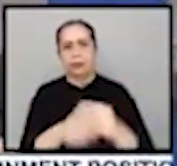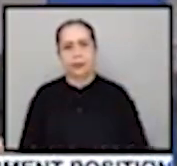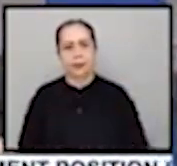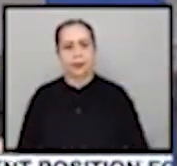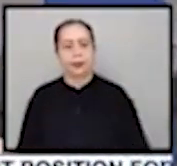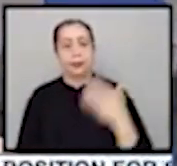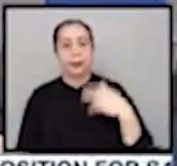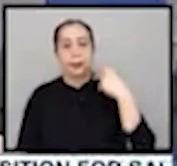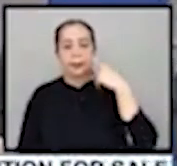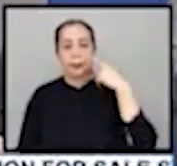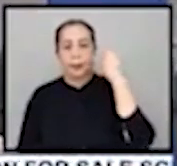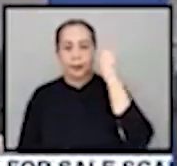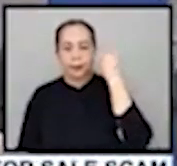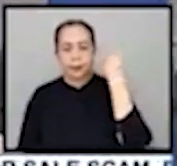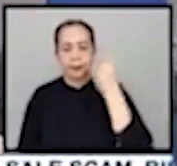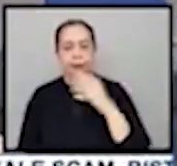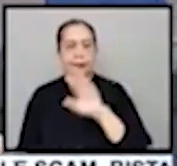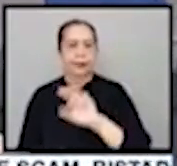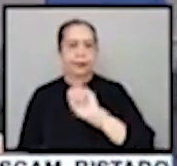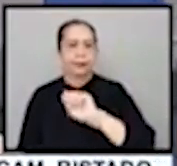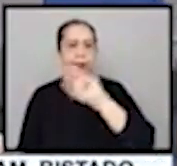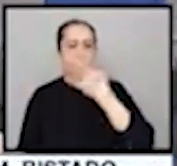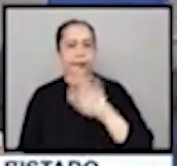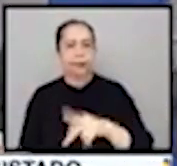De Jesus para sa Morning Show ng Bayan, Rise and Shine, Pilipinas.